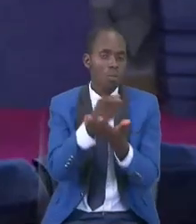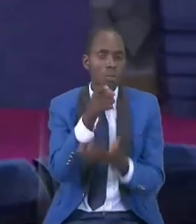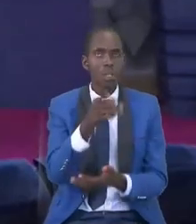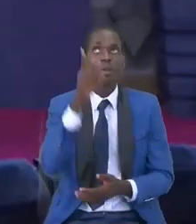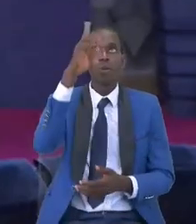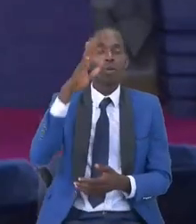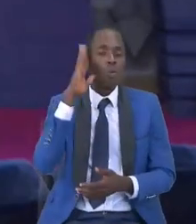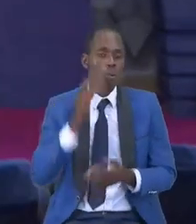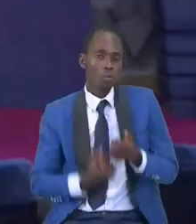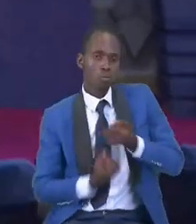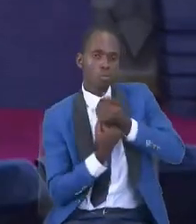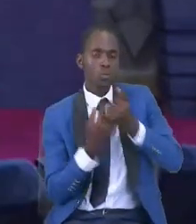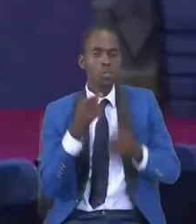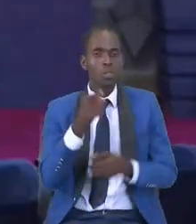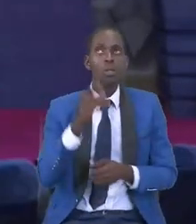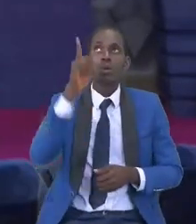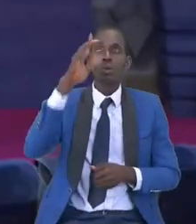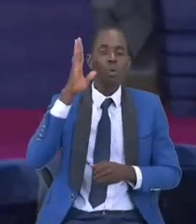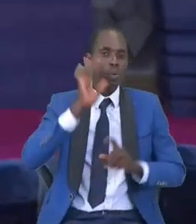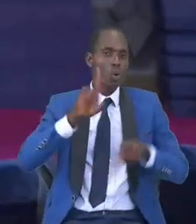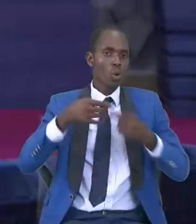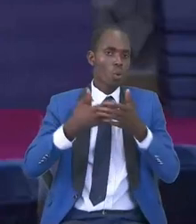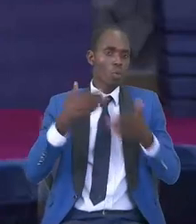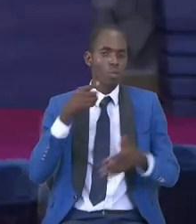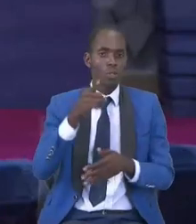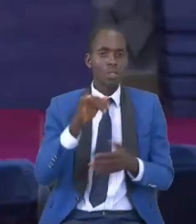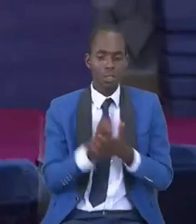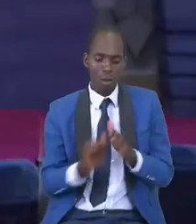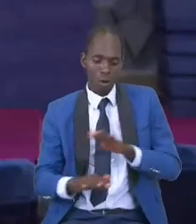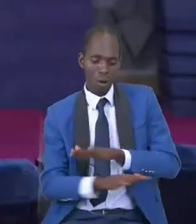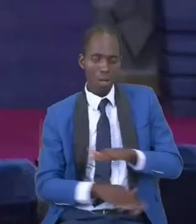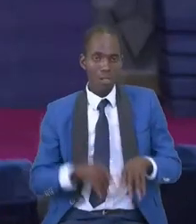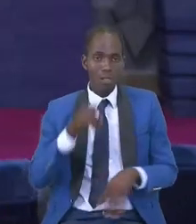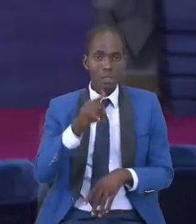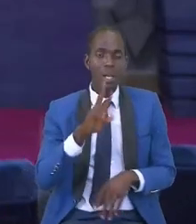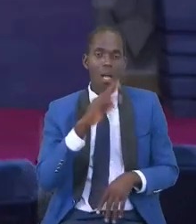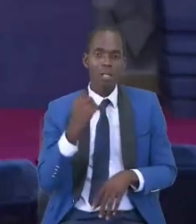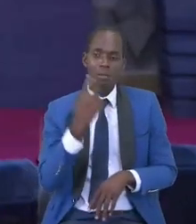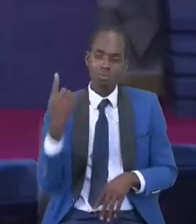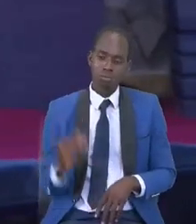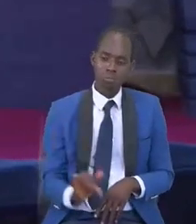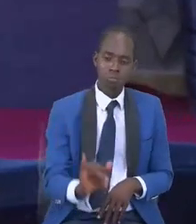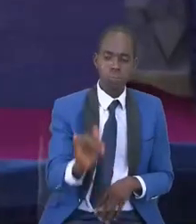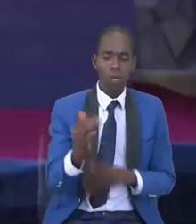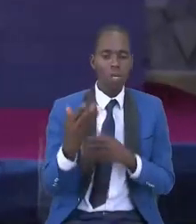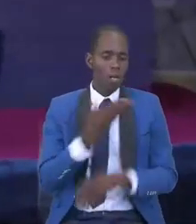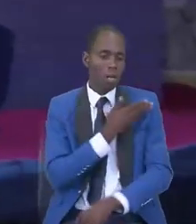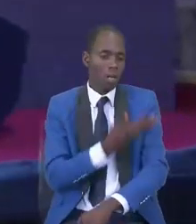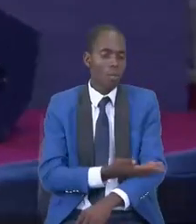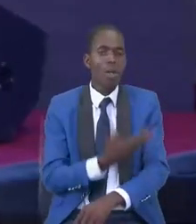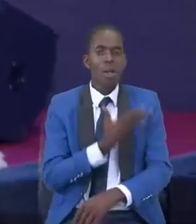que Dieu va les secourir, que Dieu va les dévancer, que sous eux sont les bras éternels